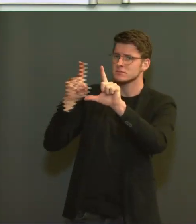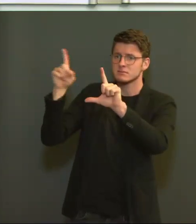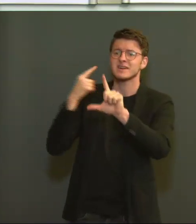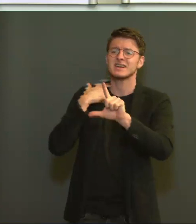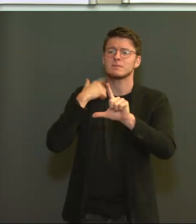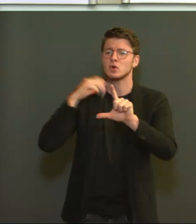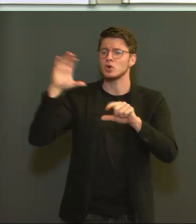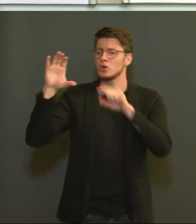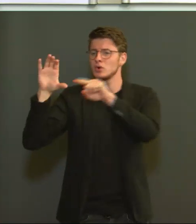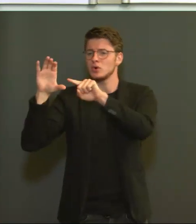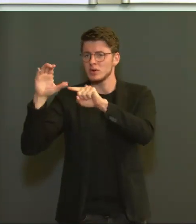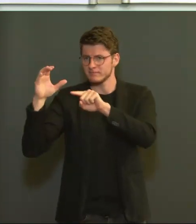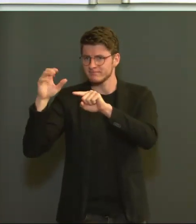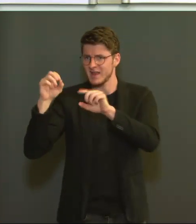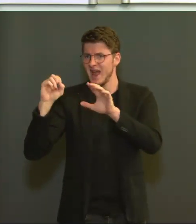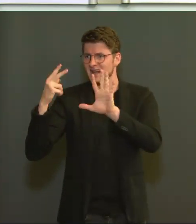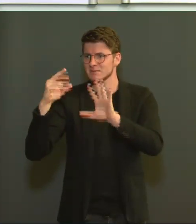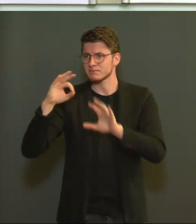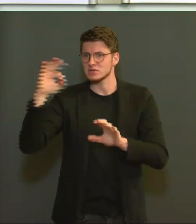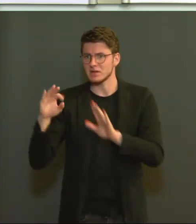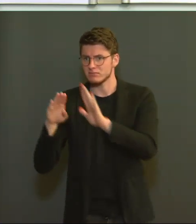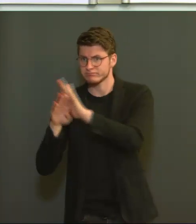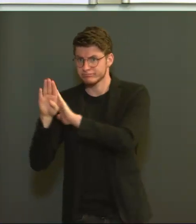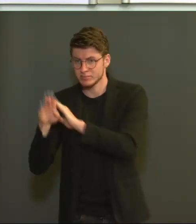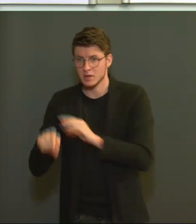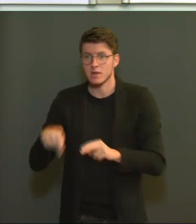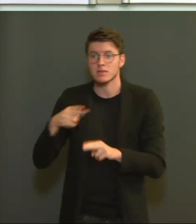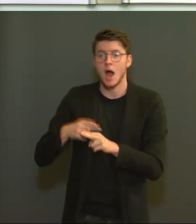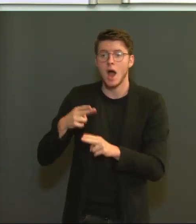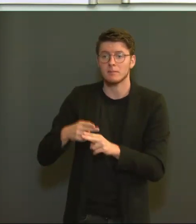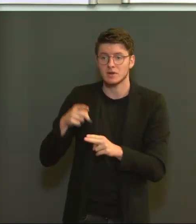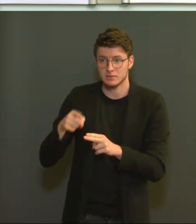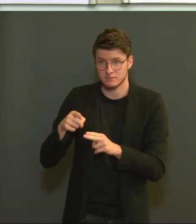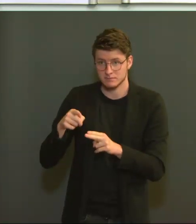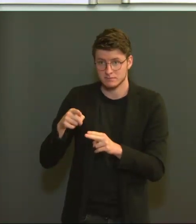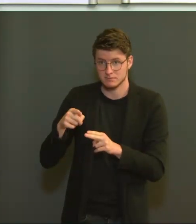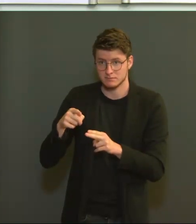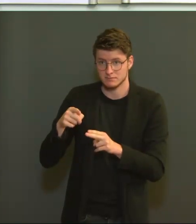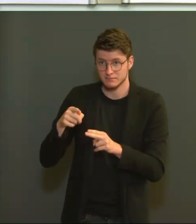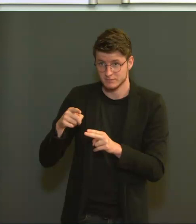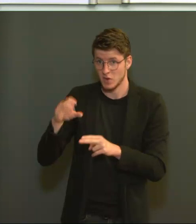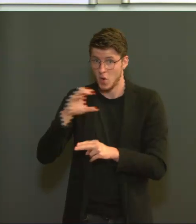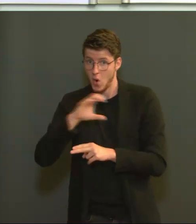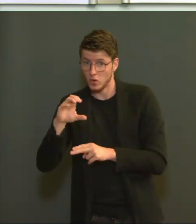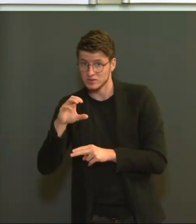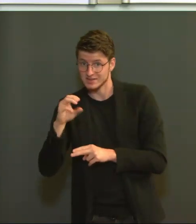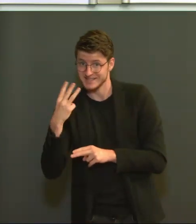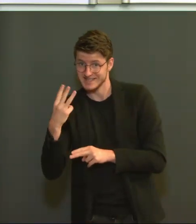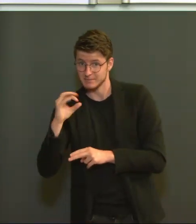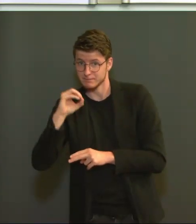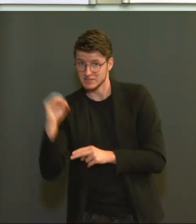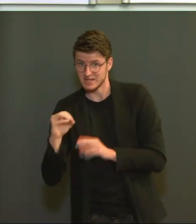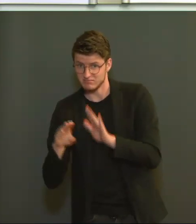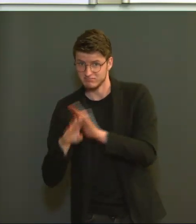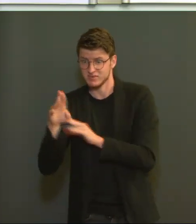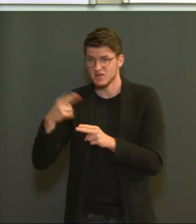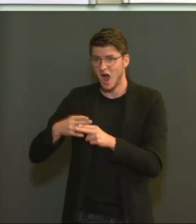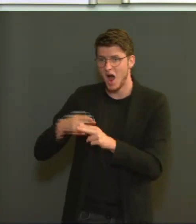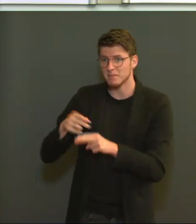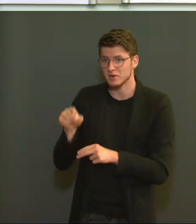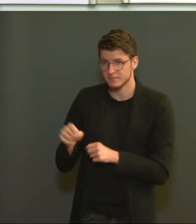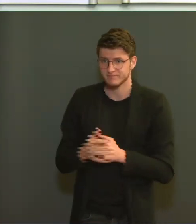tot 103% in namen. Het hoogste aantal nieuwe gevallen blijven we echter zien in het